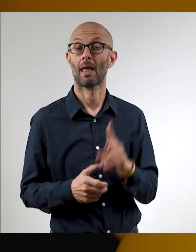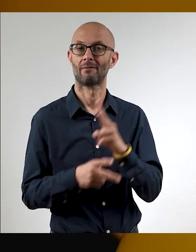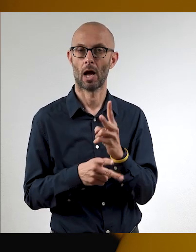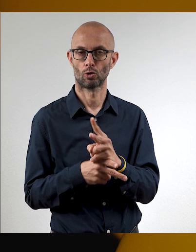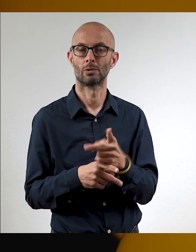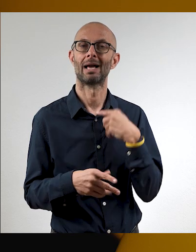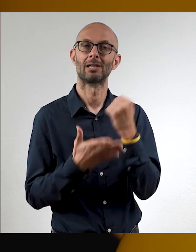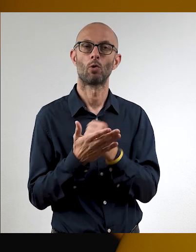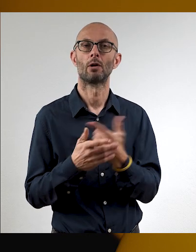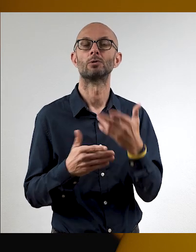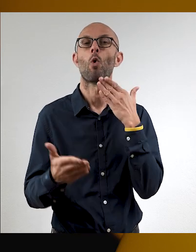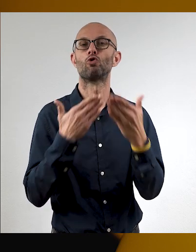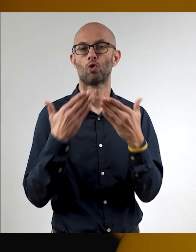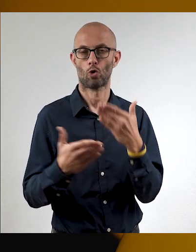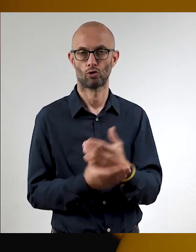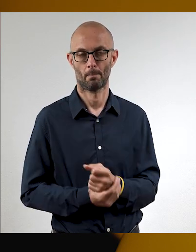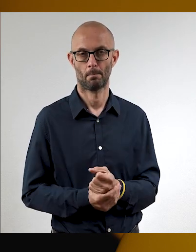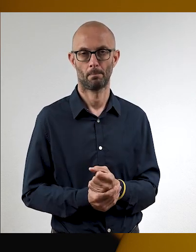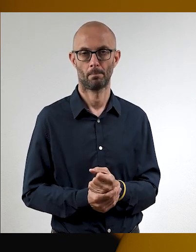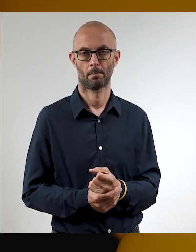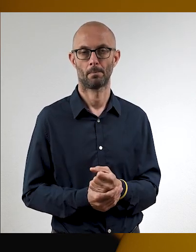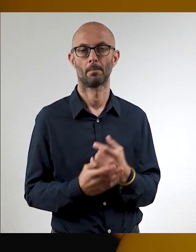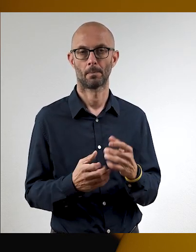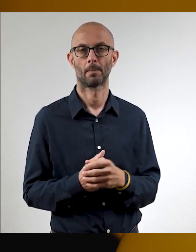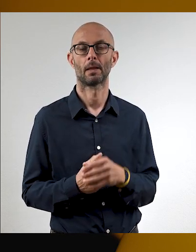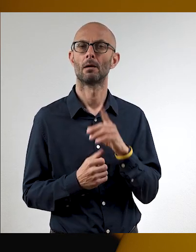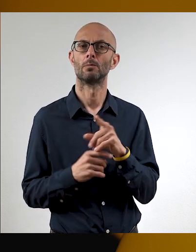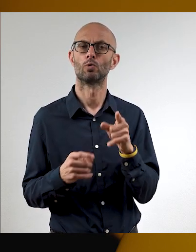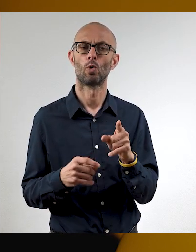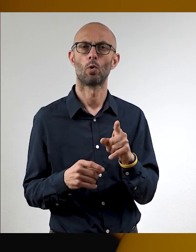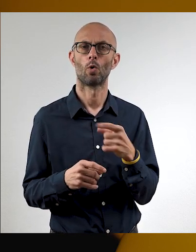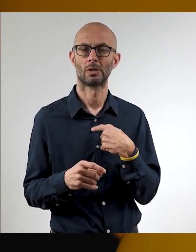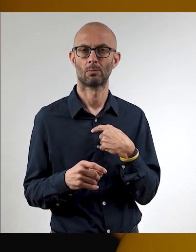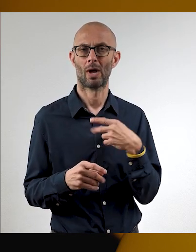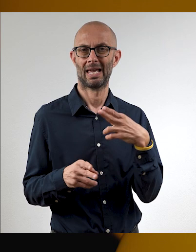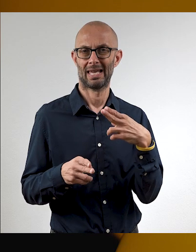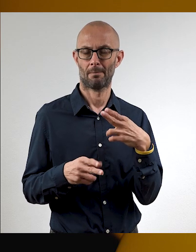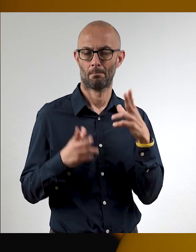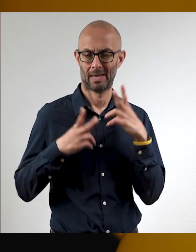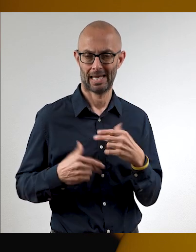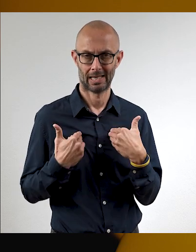Varnost pa zagotavljamo z odnosom. Skratka, to, če smo mirni,